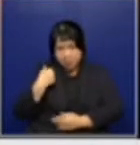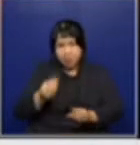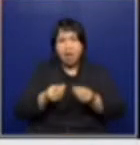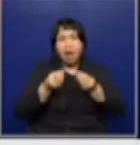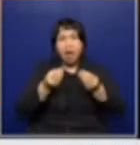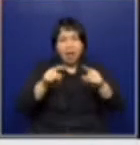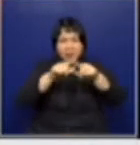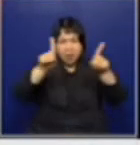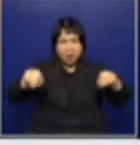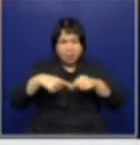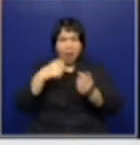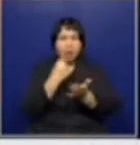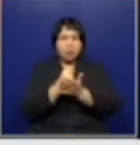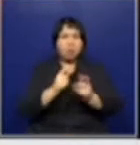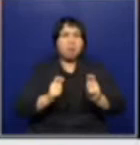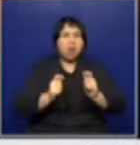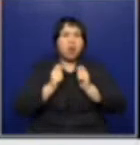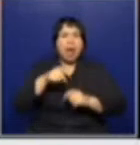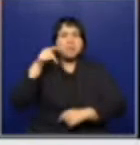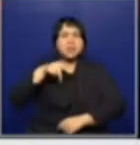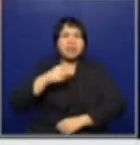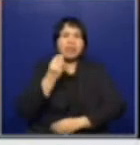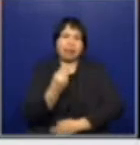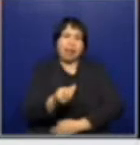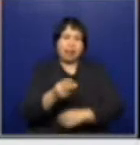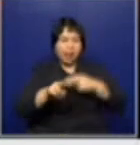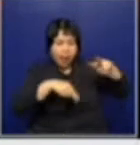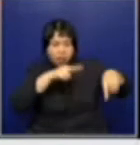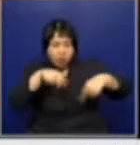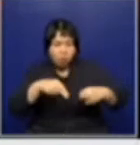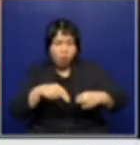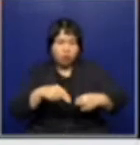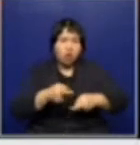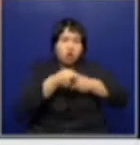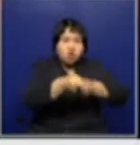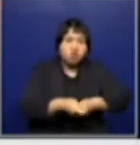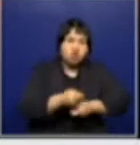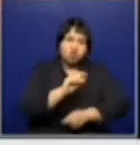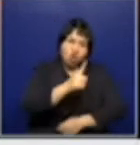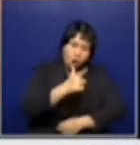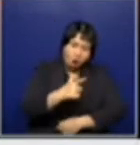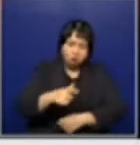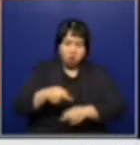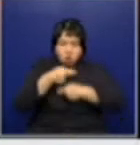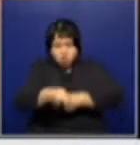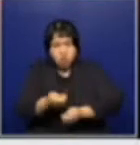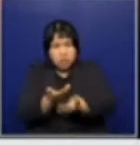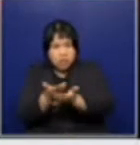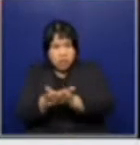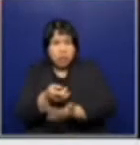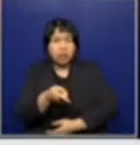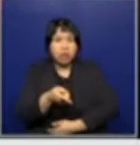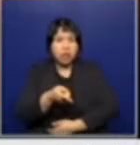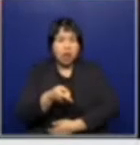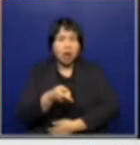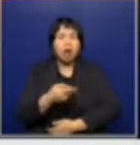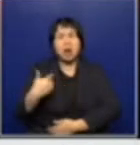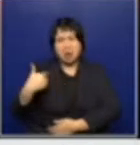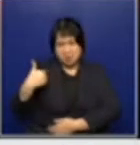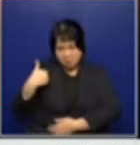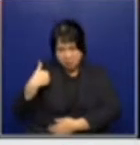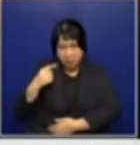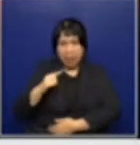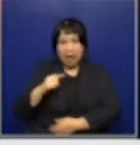บัตรพิเศษในการสำรวจเหมืองแร่ทองคำและแร่เงินอยู่ในขั้นตอน